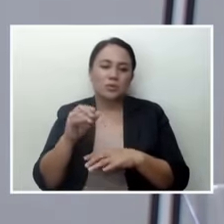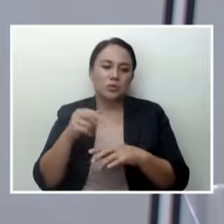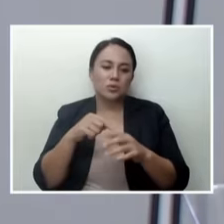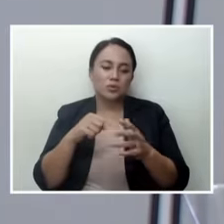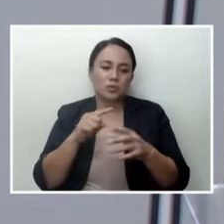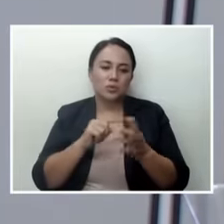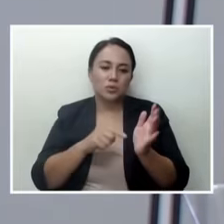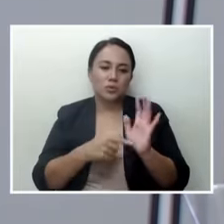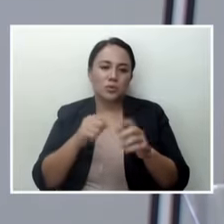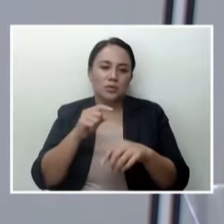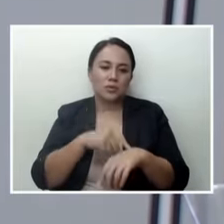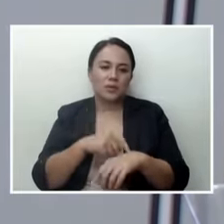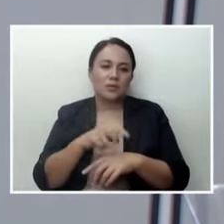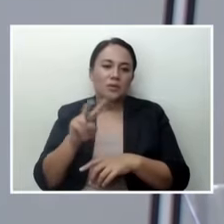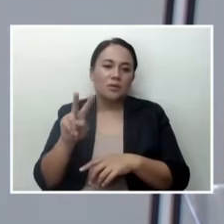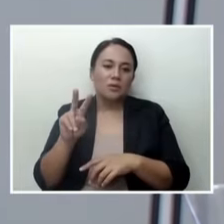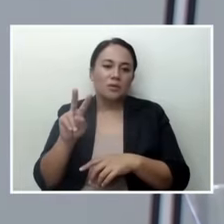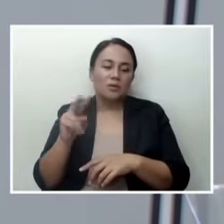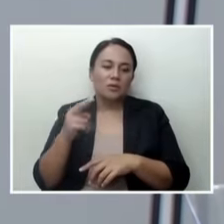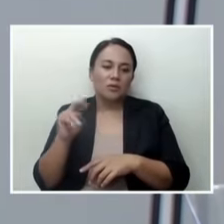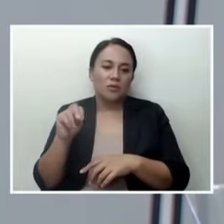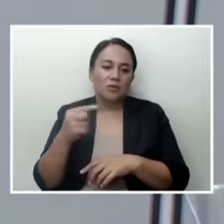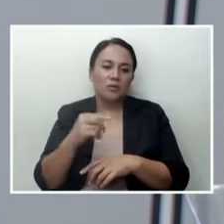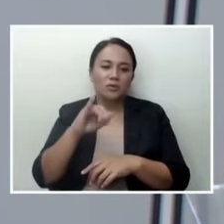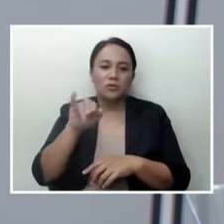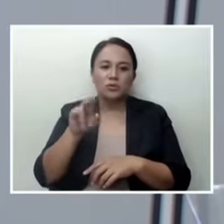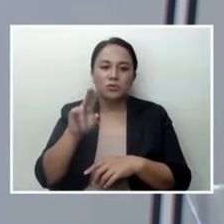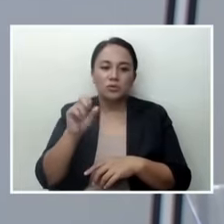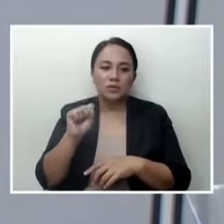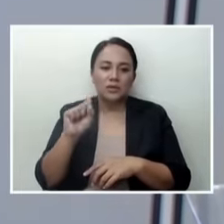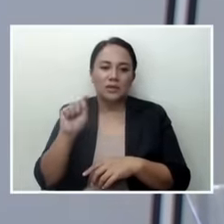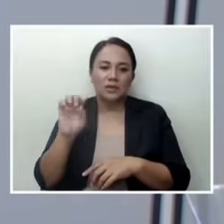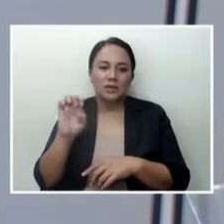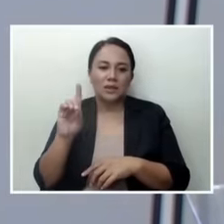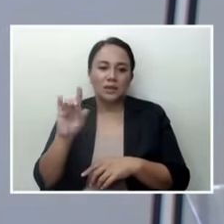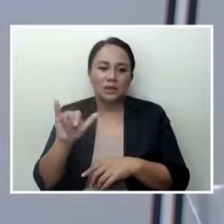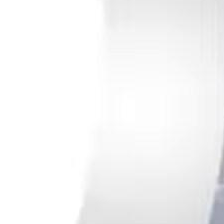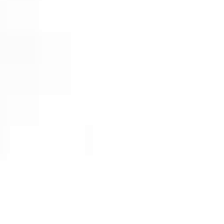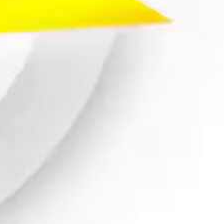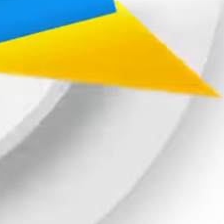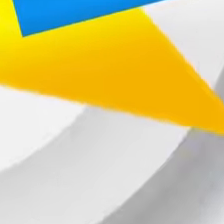sumalang ang Team Vong, Jugs at Teddy. Nagpapatrol, Ganiel Krishnan.